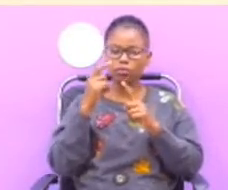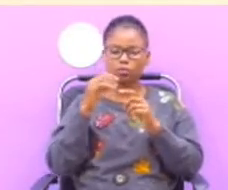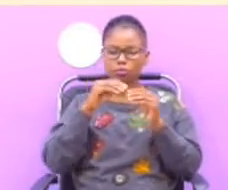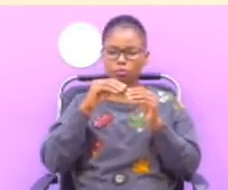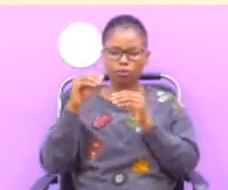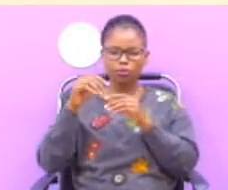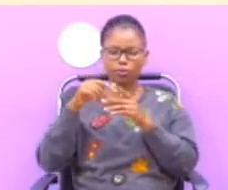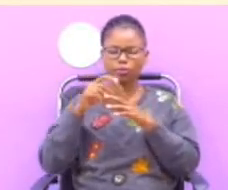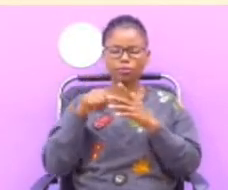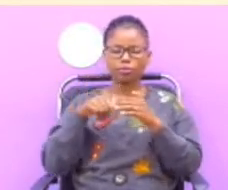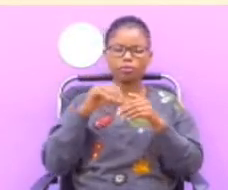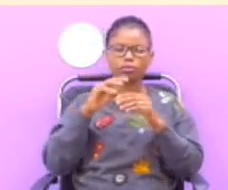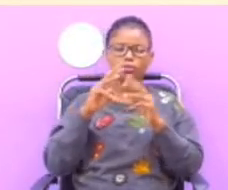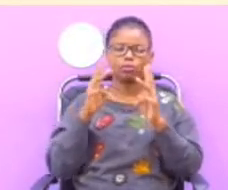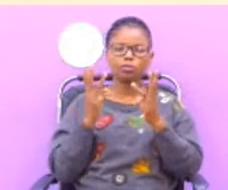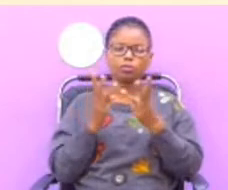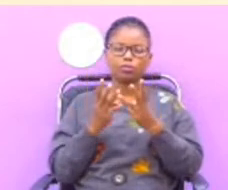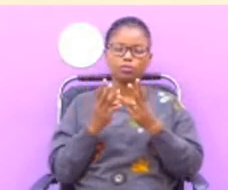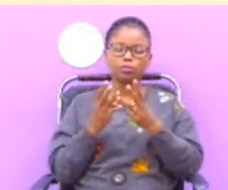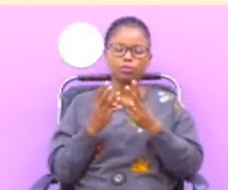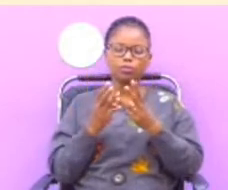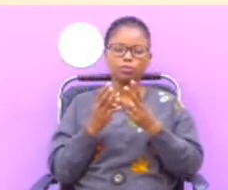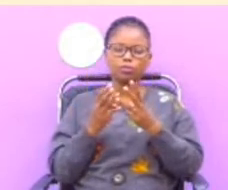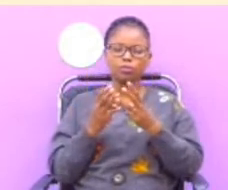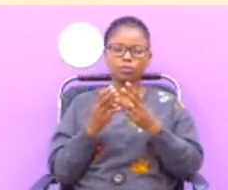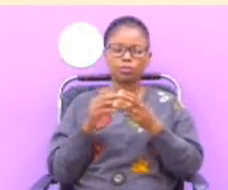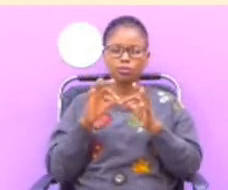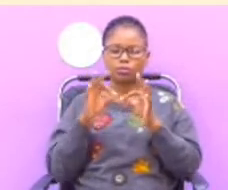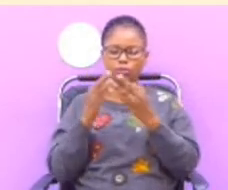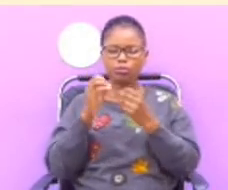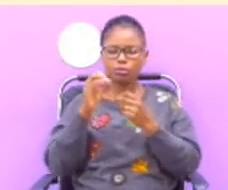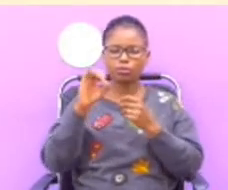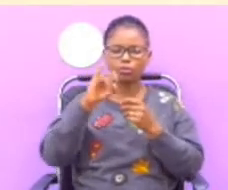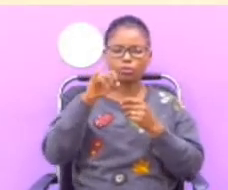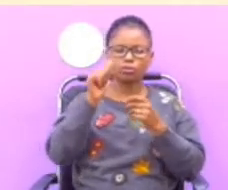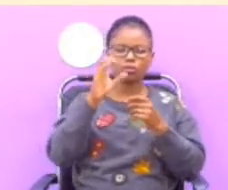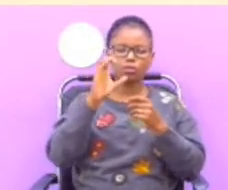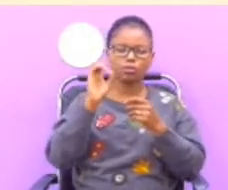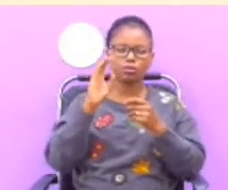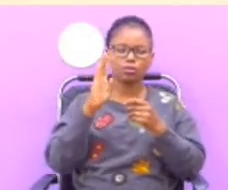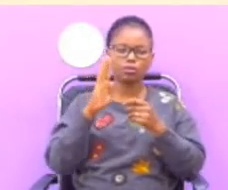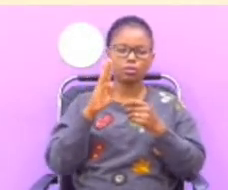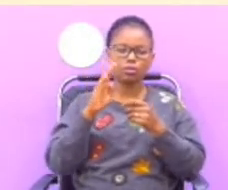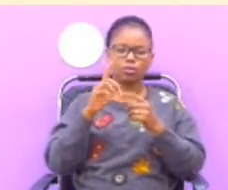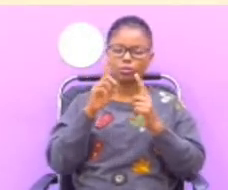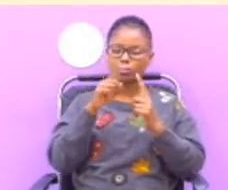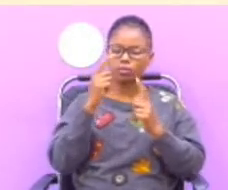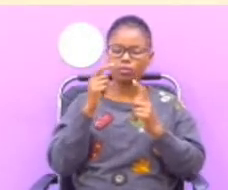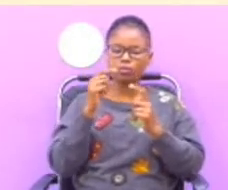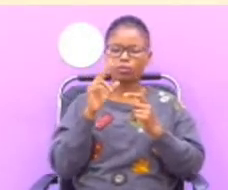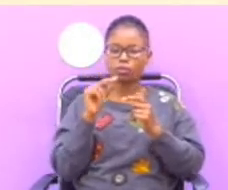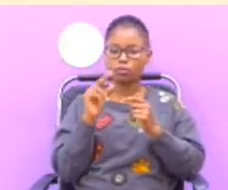udhe. Tiga, ate balea jakufu, yodika amenina oku manina.